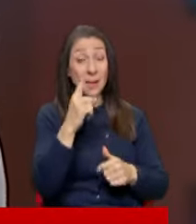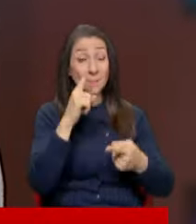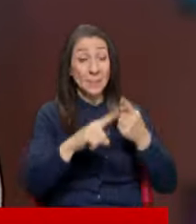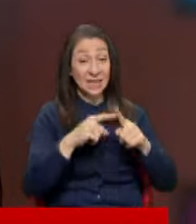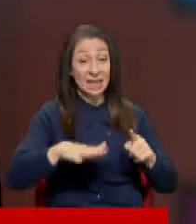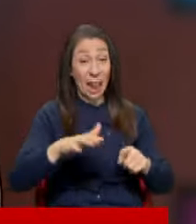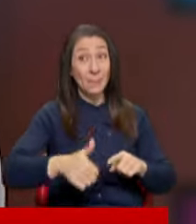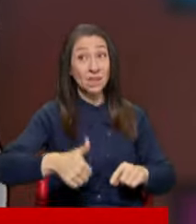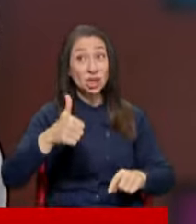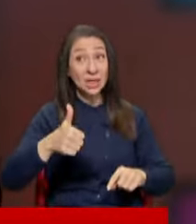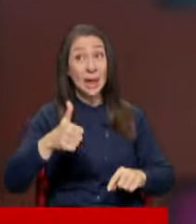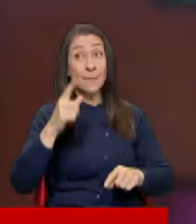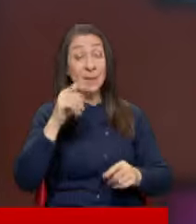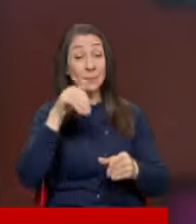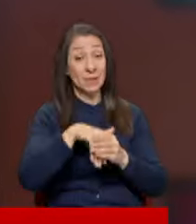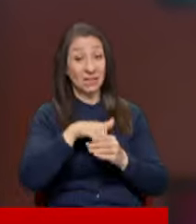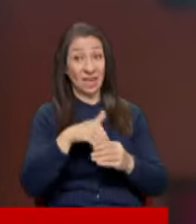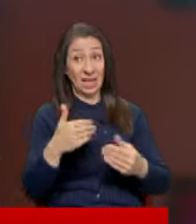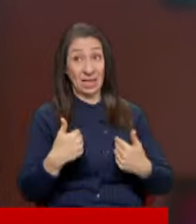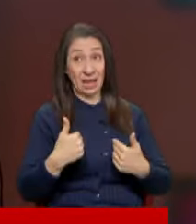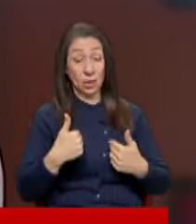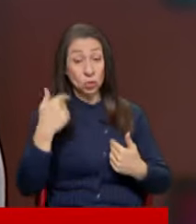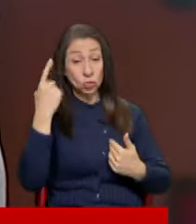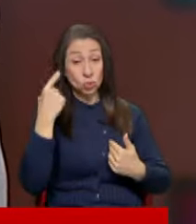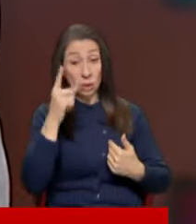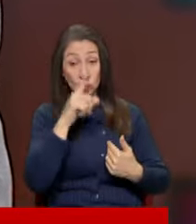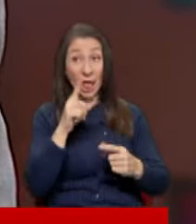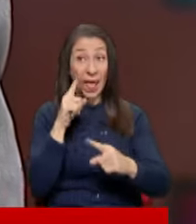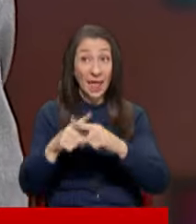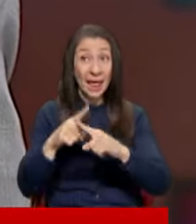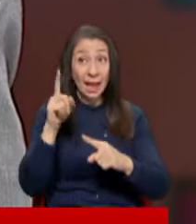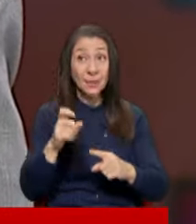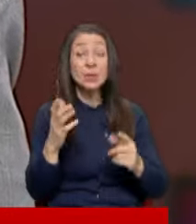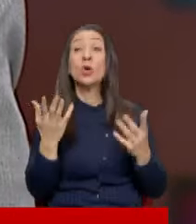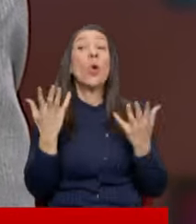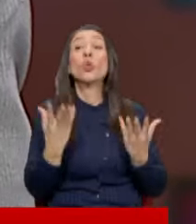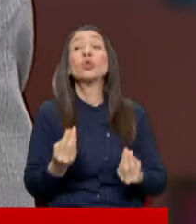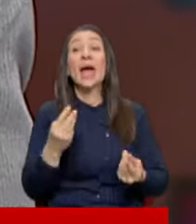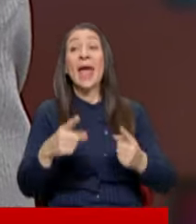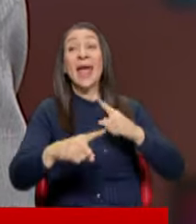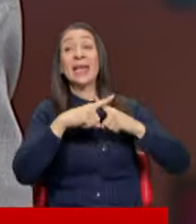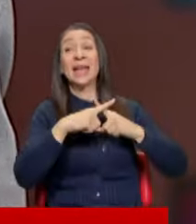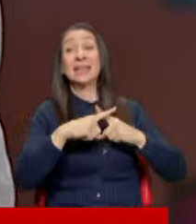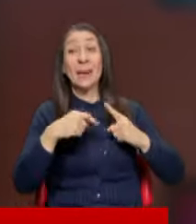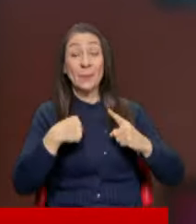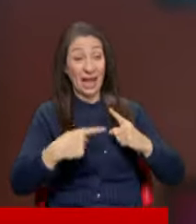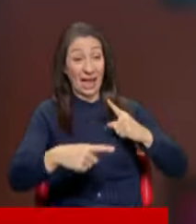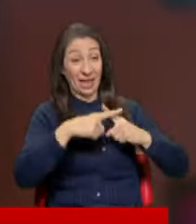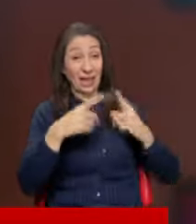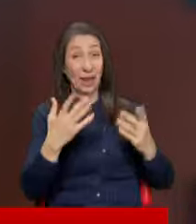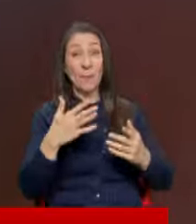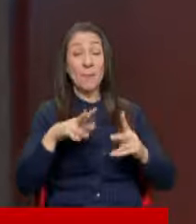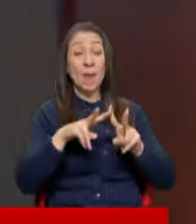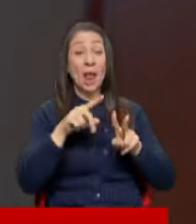Parti Genel Başkanı bir milletvekilini düşüncelerinden dolayı engellerim Ne oldu ne geçti engelledi de yani engelledi de zaten